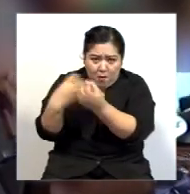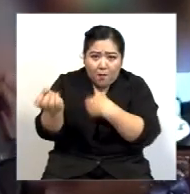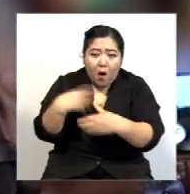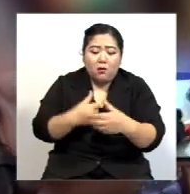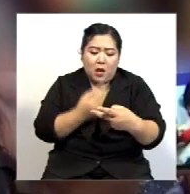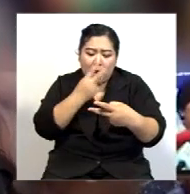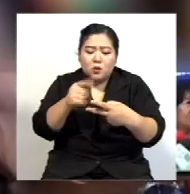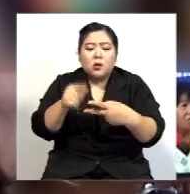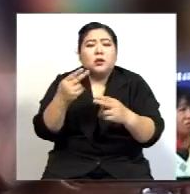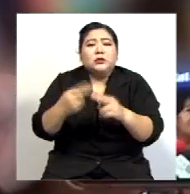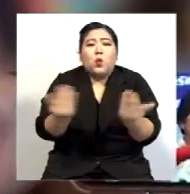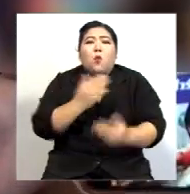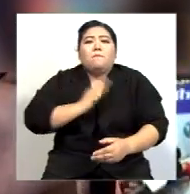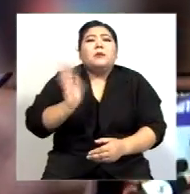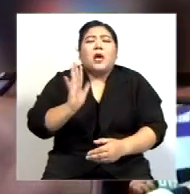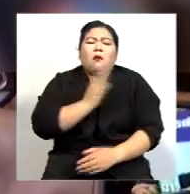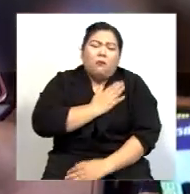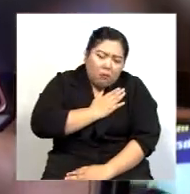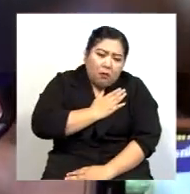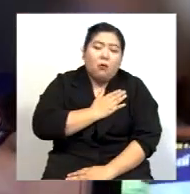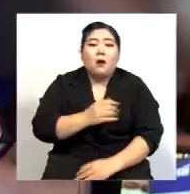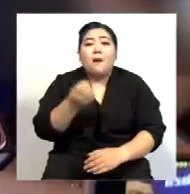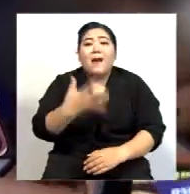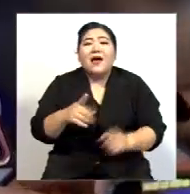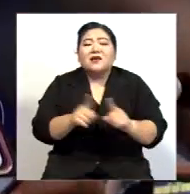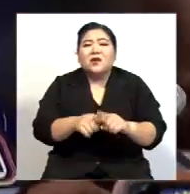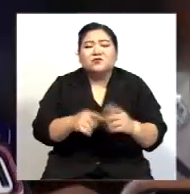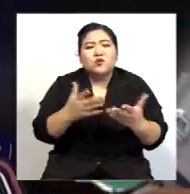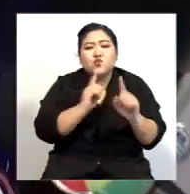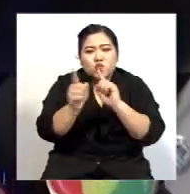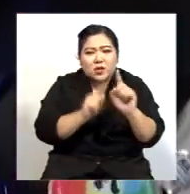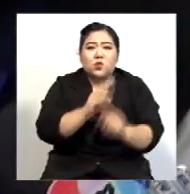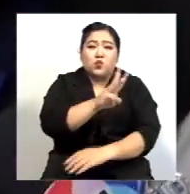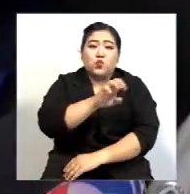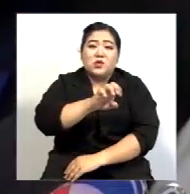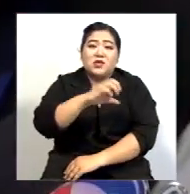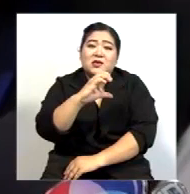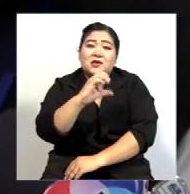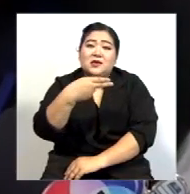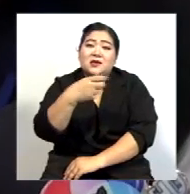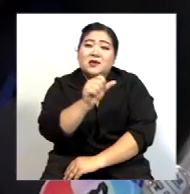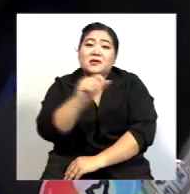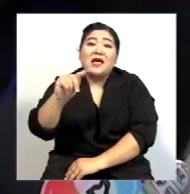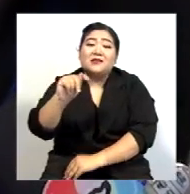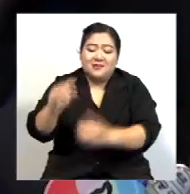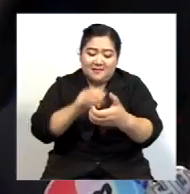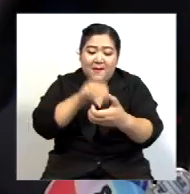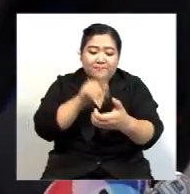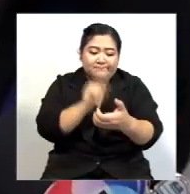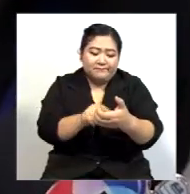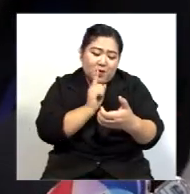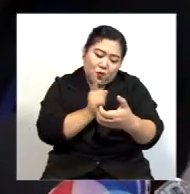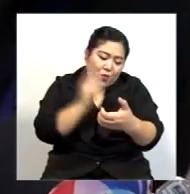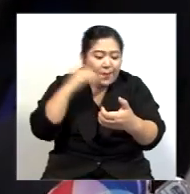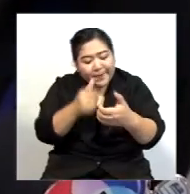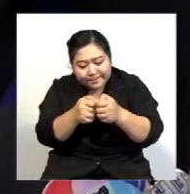ปกติในไลน์นี้ได้คุยกัน ส่วนมากจะวีแชทนะคะวีแชทหากัน ของที่จีนใช ่ ไหมคะ ใช่ ก็คือคุยกันทุกวัน ทุกวัน